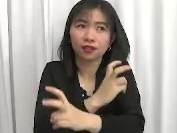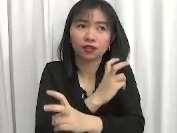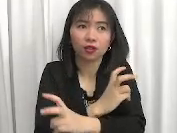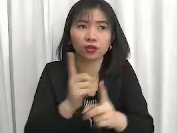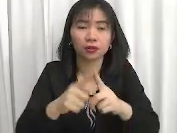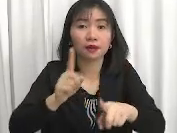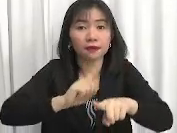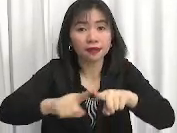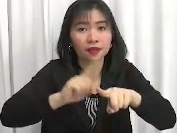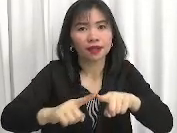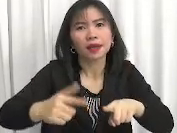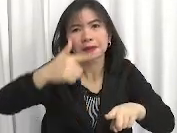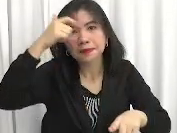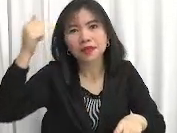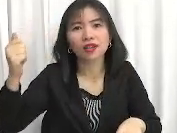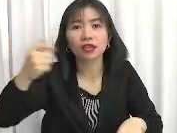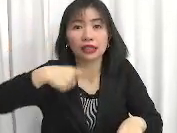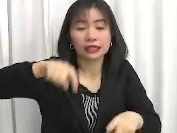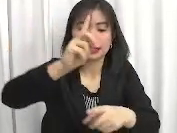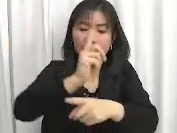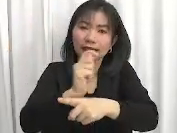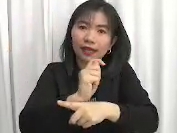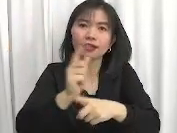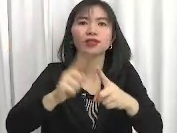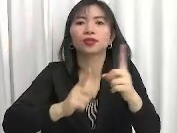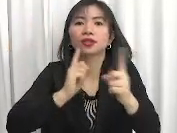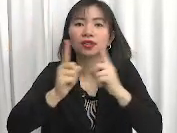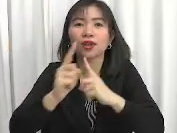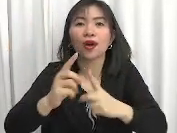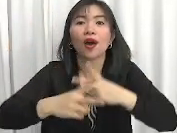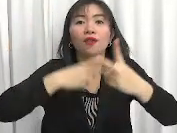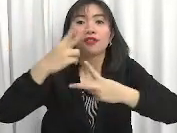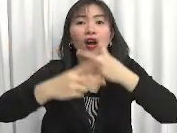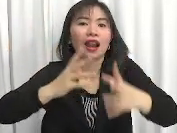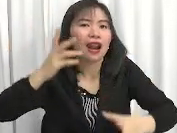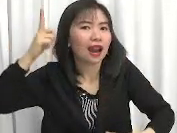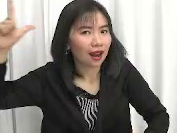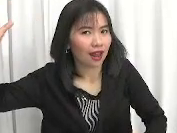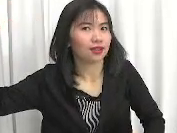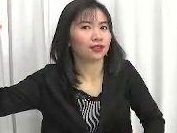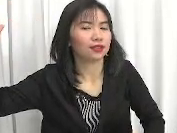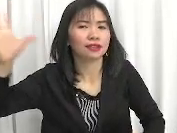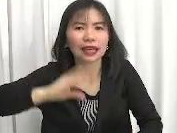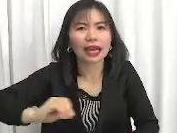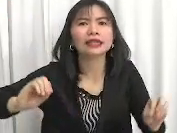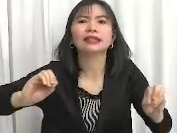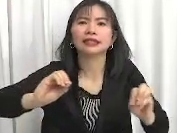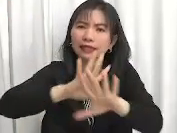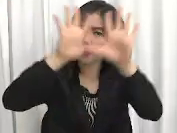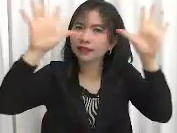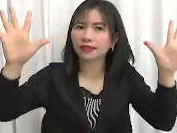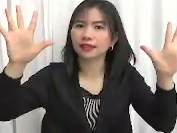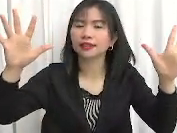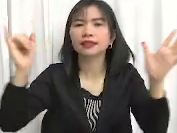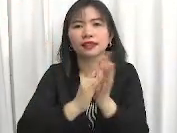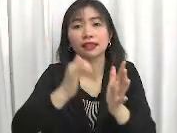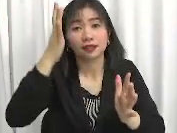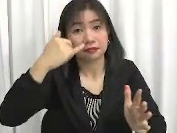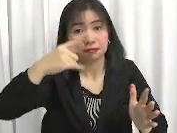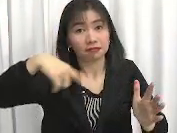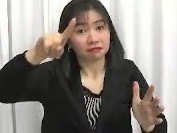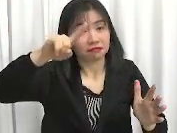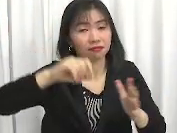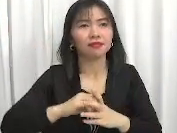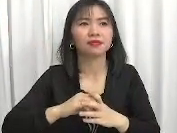kami na magsalita ng malakas. No? Magsalita kami ng malakas at maliwanag. Kaya minsan, nagkakaroon